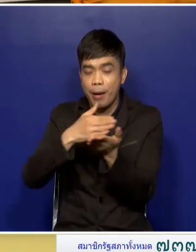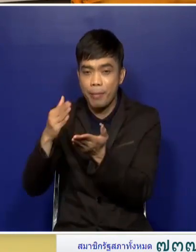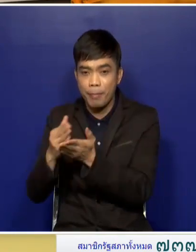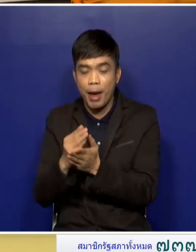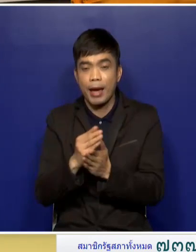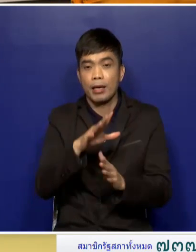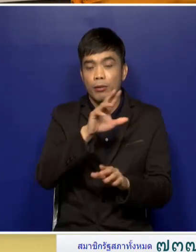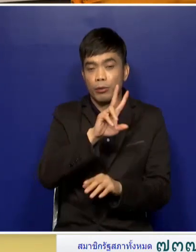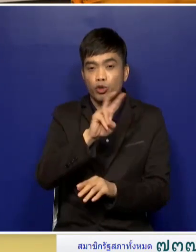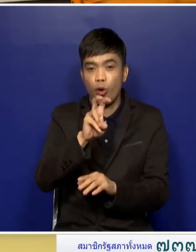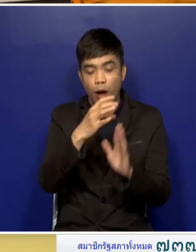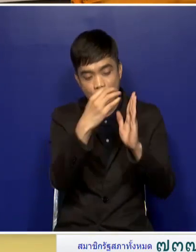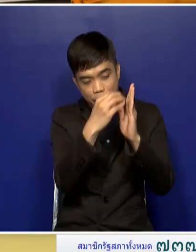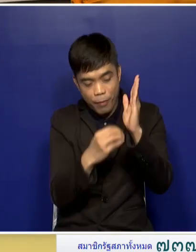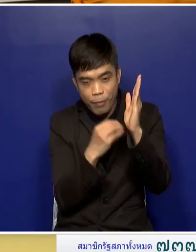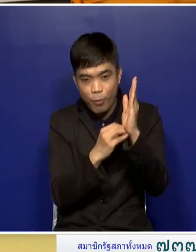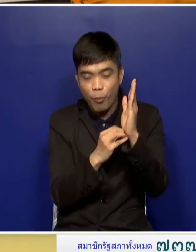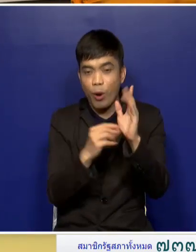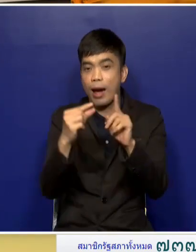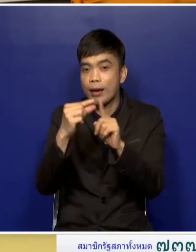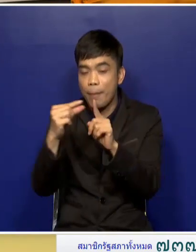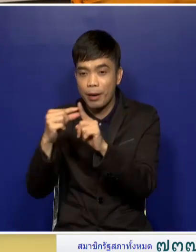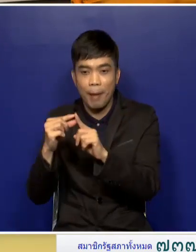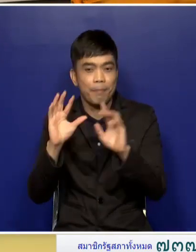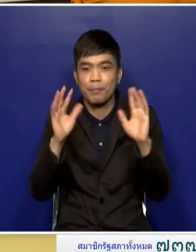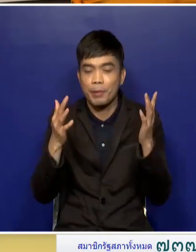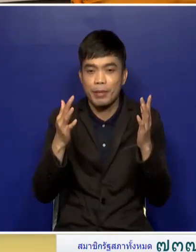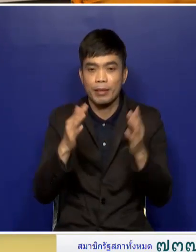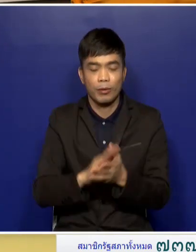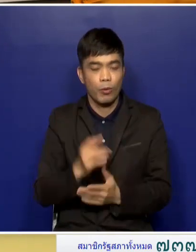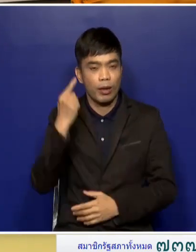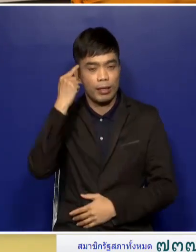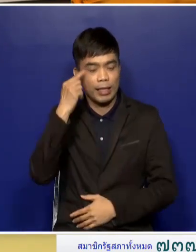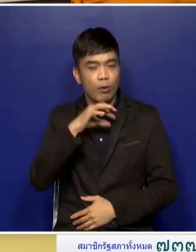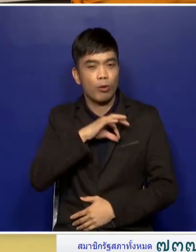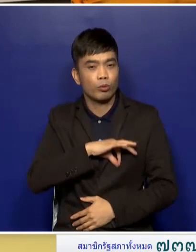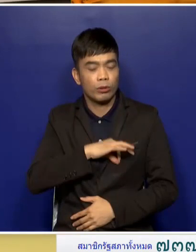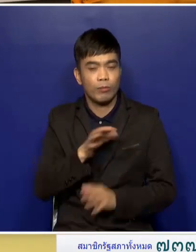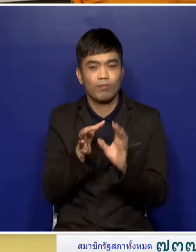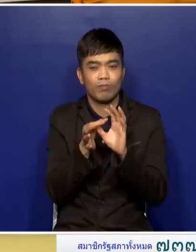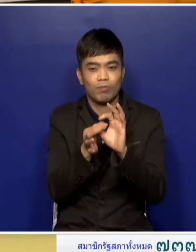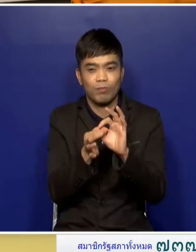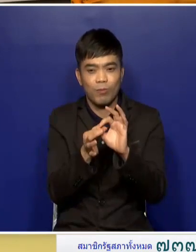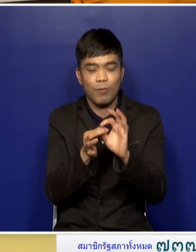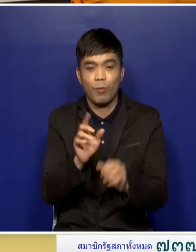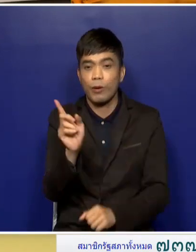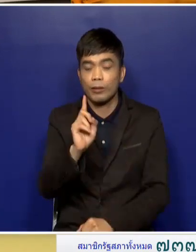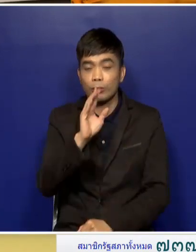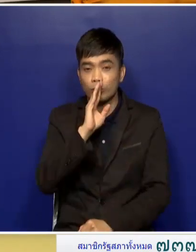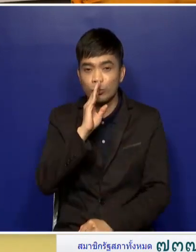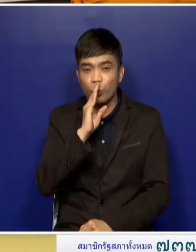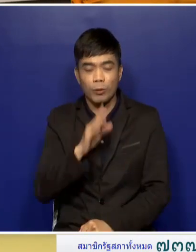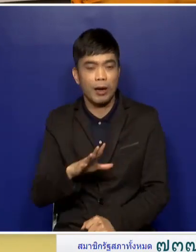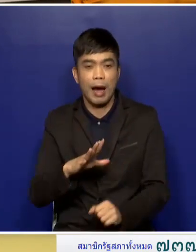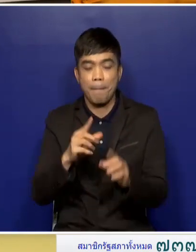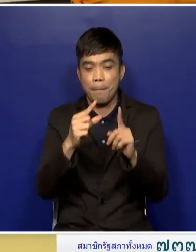เป็นที่เราจะใส่ควที่พมีเลยทานพทานครั สผมกงวลคว่าถ้าแบบนี้นะฮะ เรายังไม่ยอม